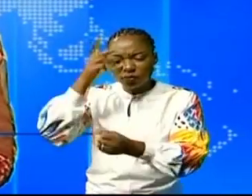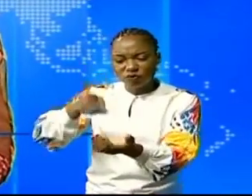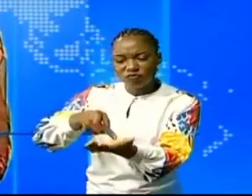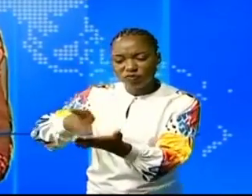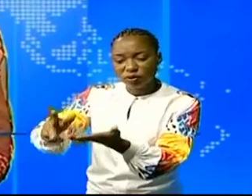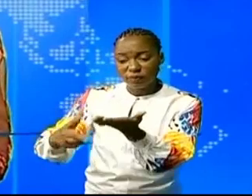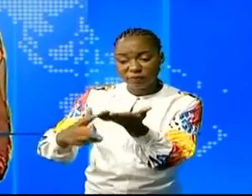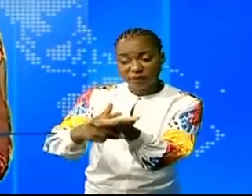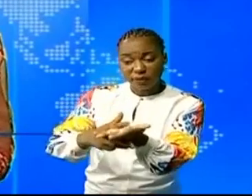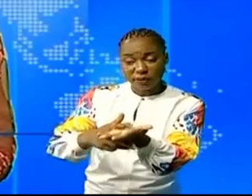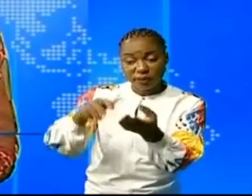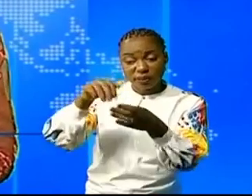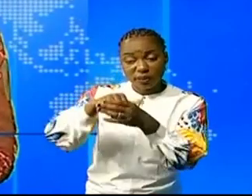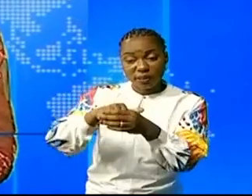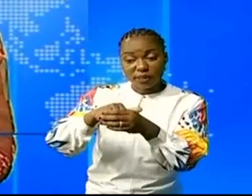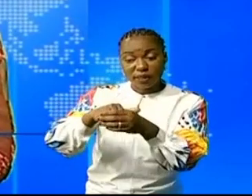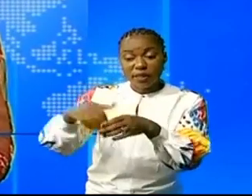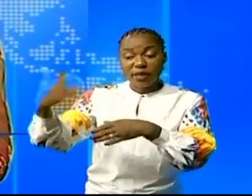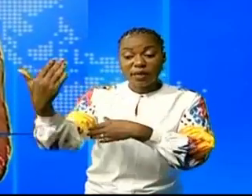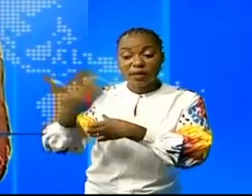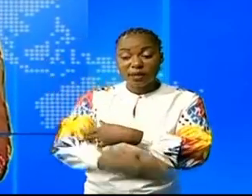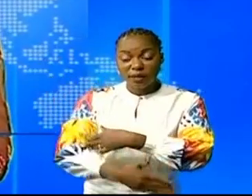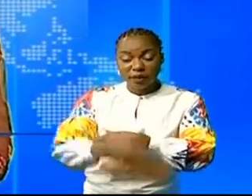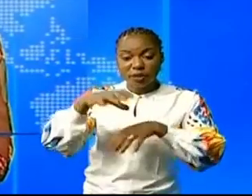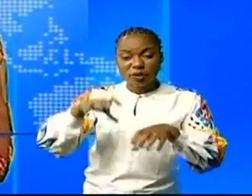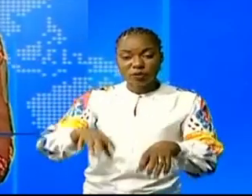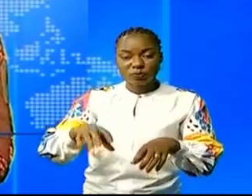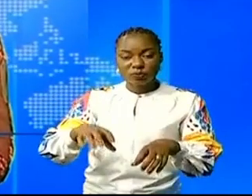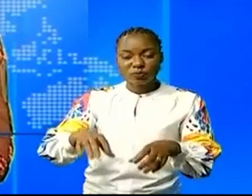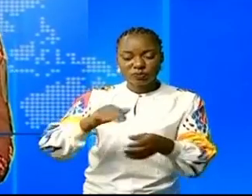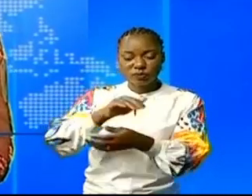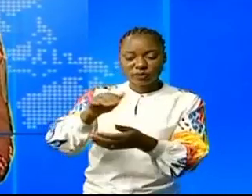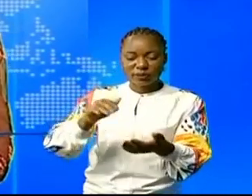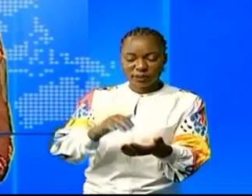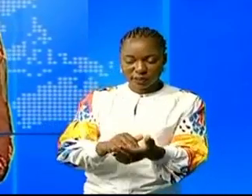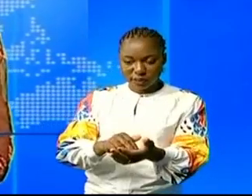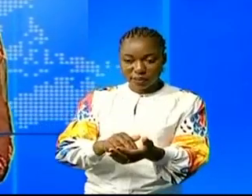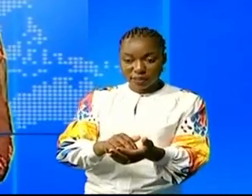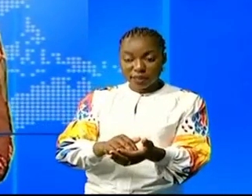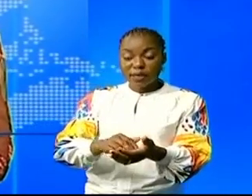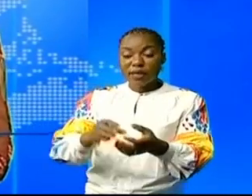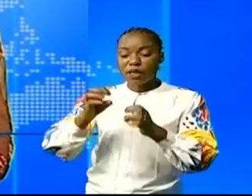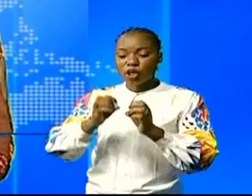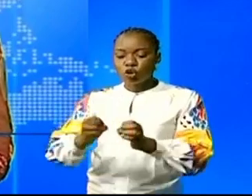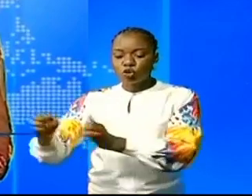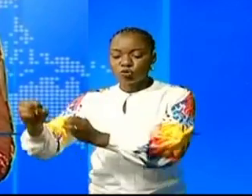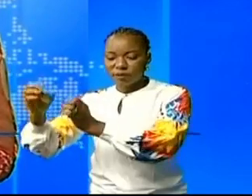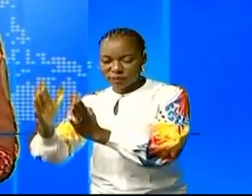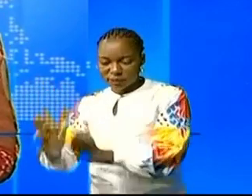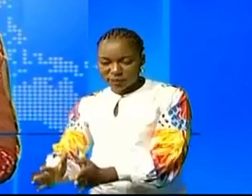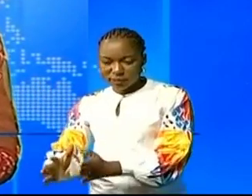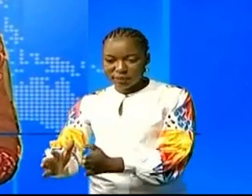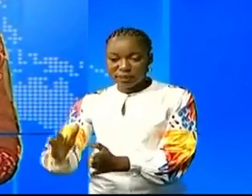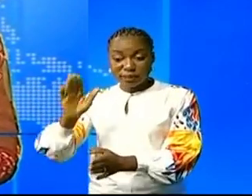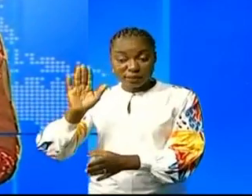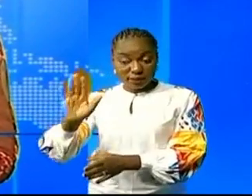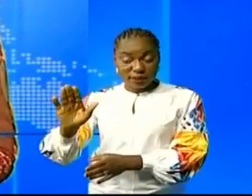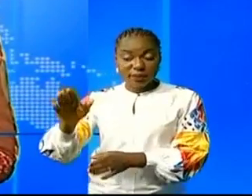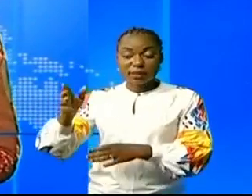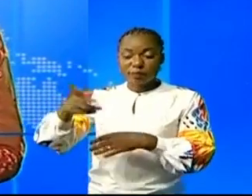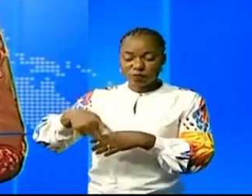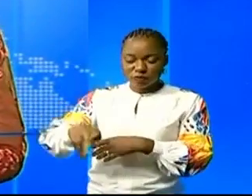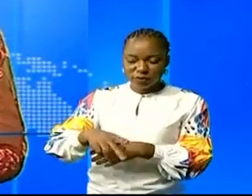province du Congo central, le coordinateur de péage de cette province, Miroger Ntseka, a fait la